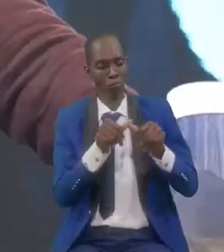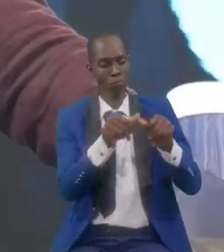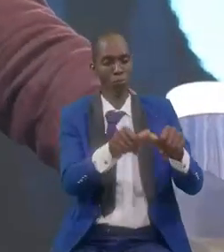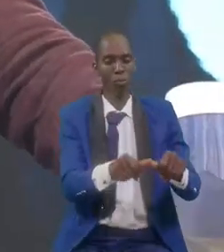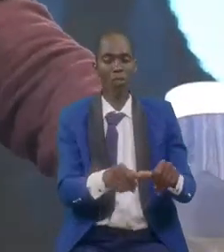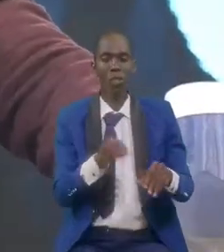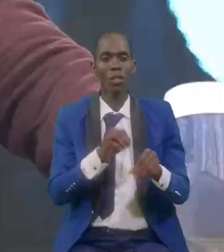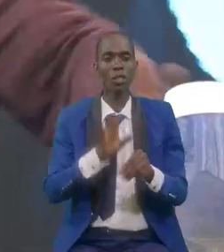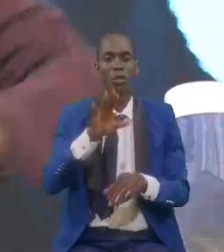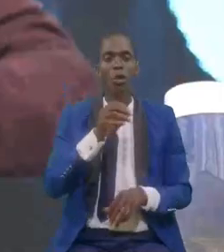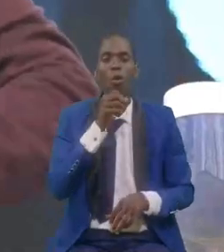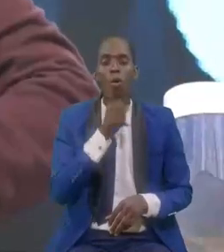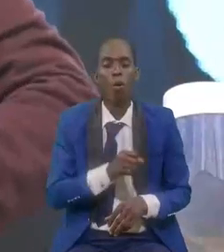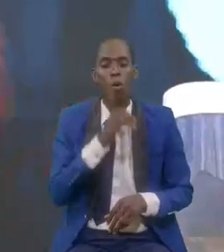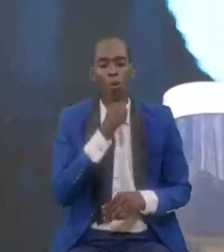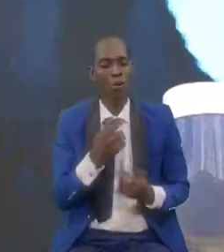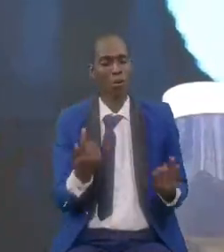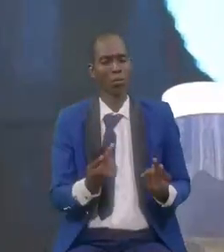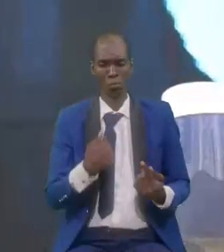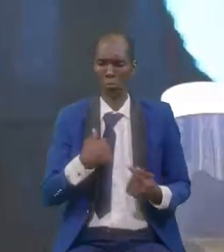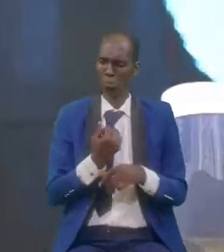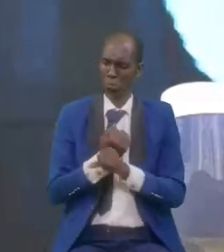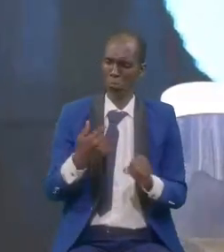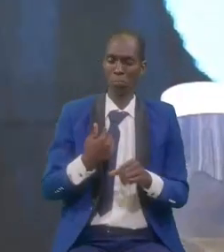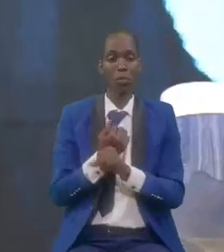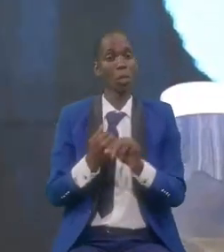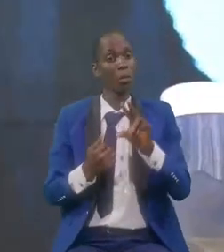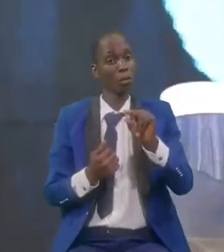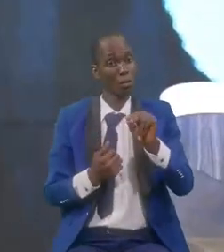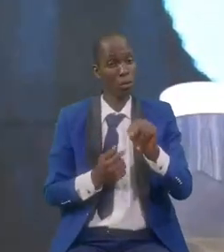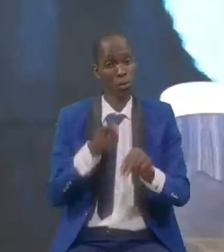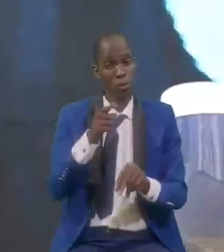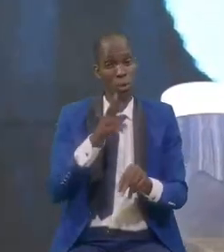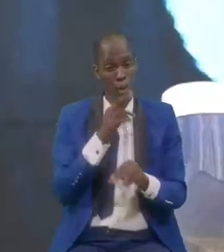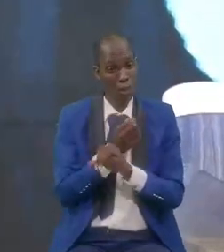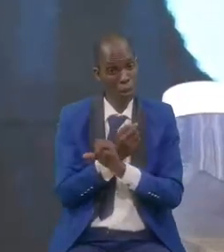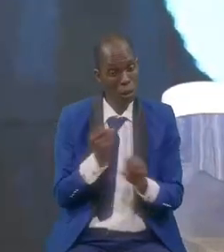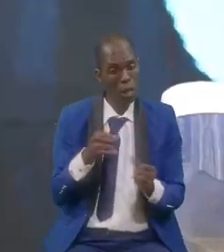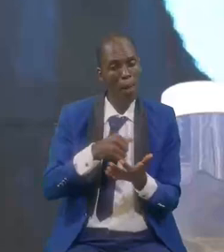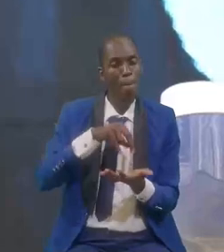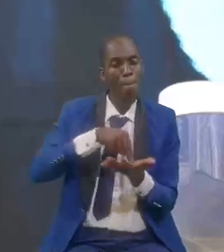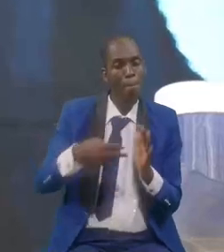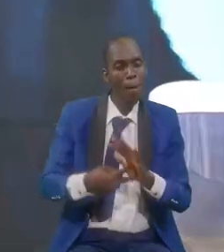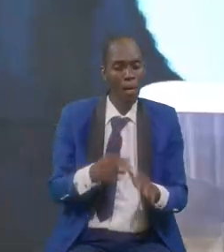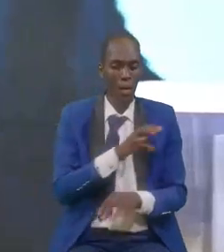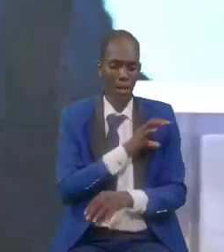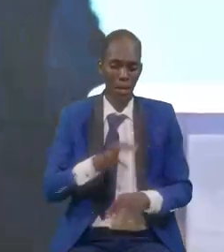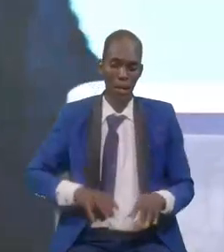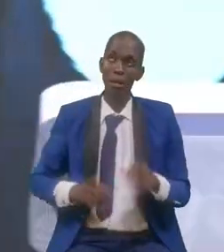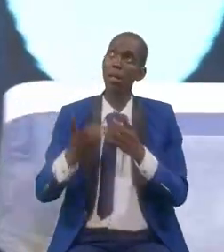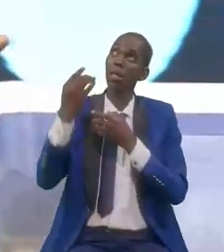pratique les choses anciennes. Je suis né de nouveau, je suis né de nouveau. Non. Être né de nouveau veut dire que Christ